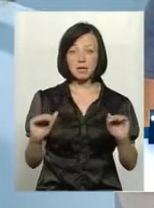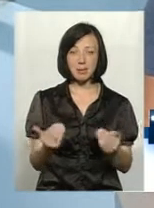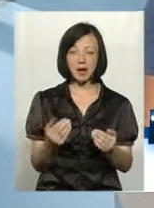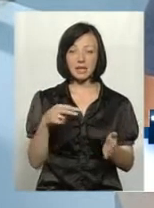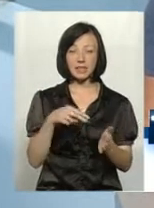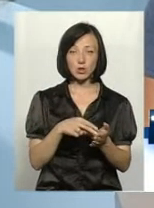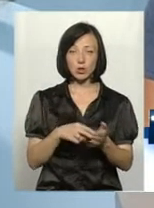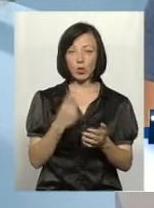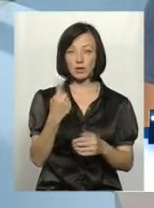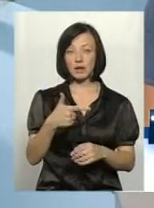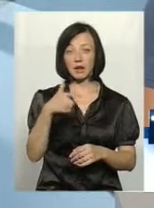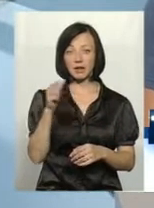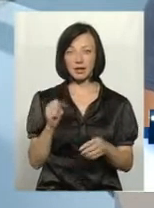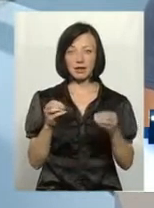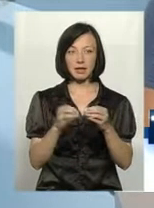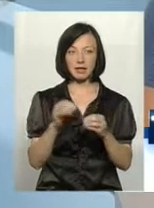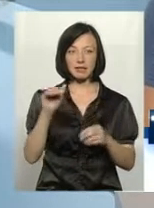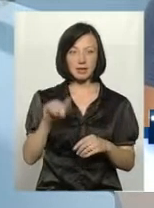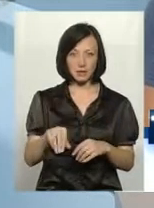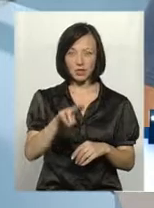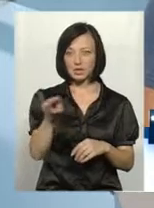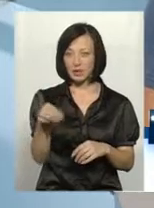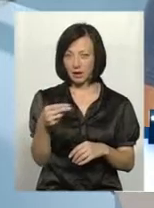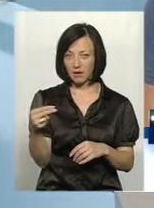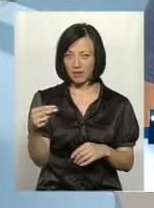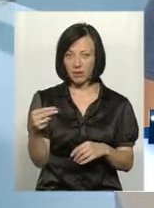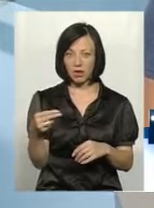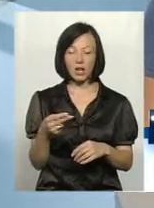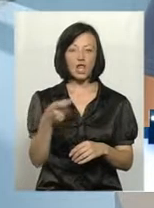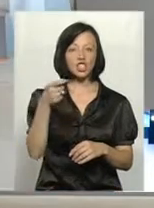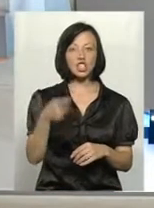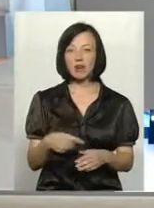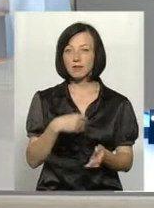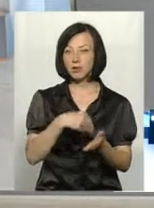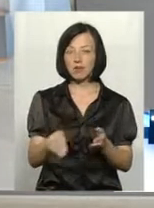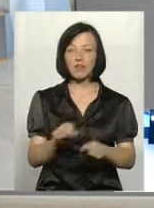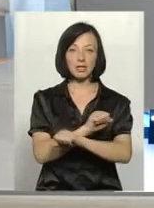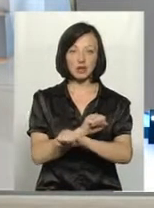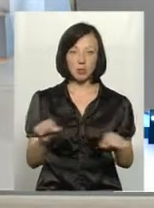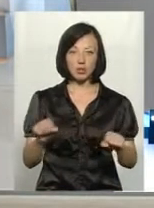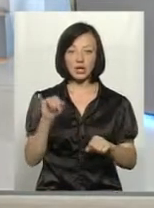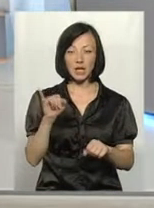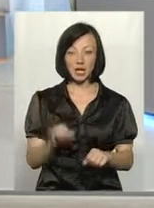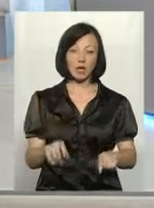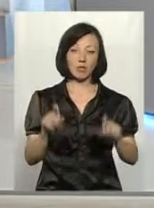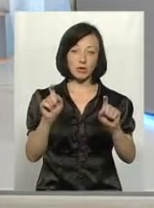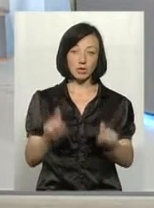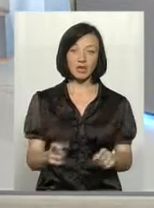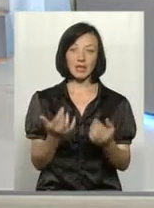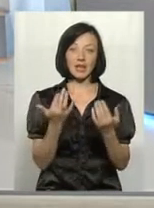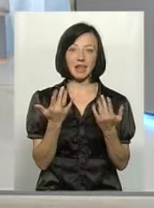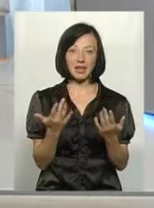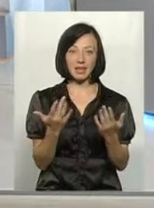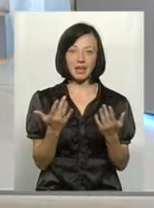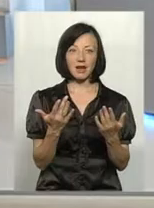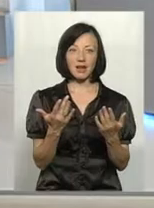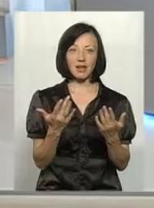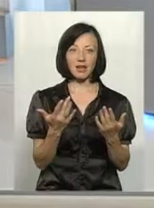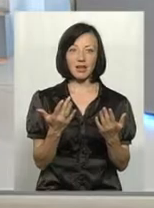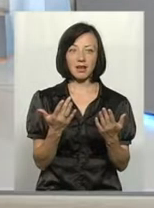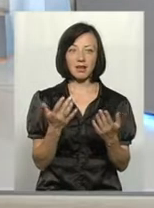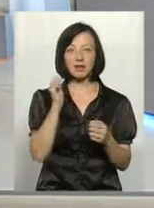гектар української землі 10 тисяч євро. Дешевше купувати не можна. І посадіть кілька новорішів, які десь там поза плечі